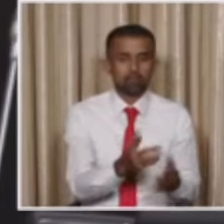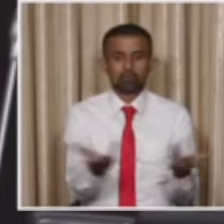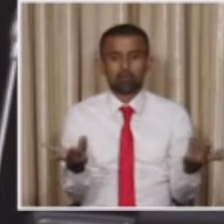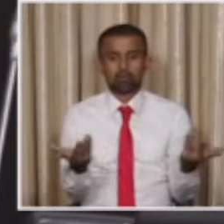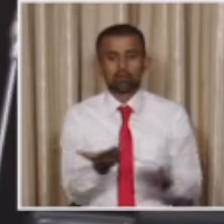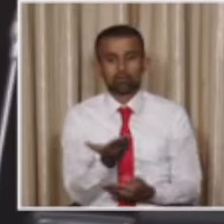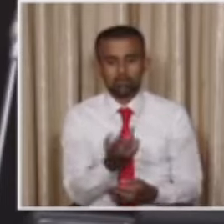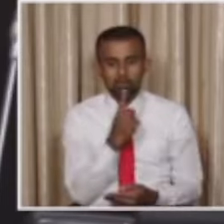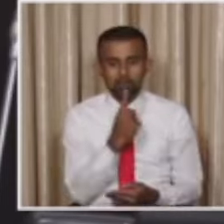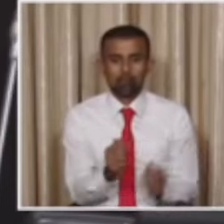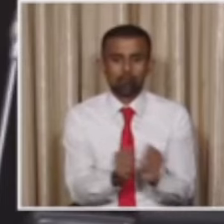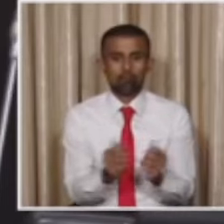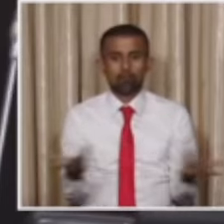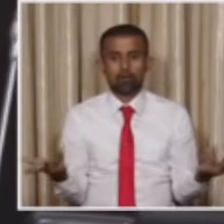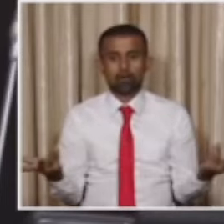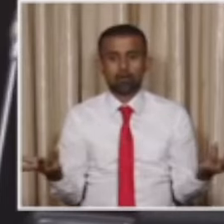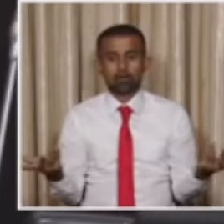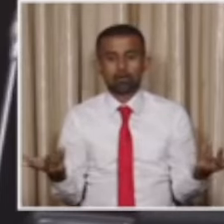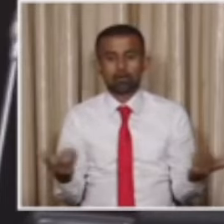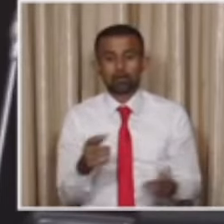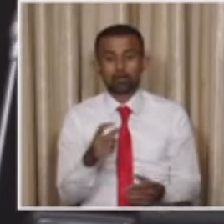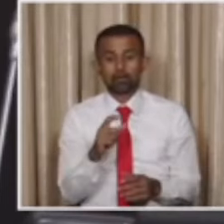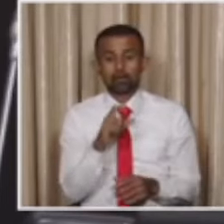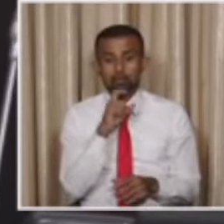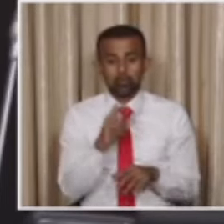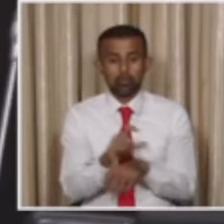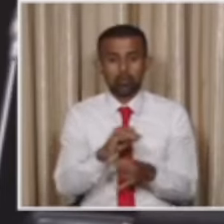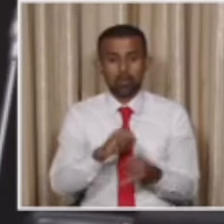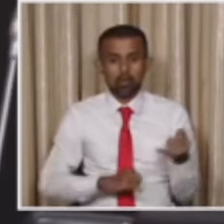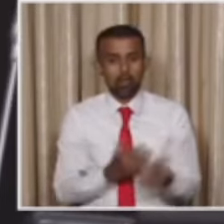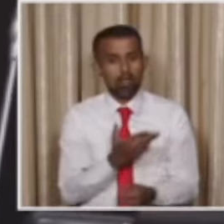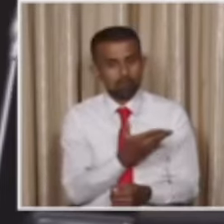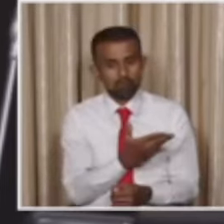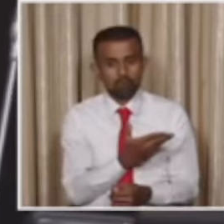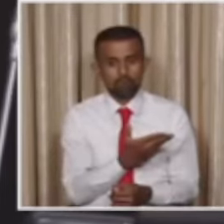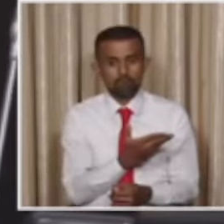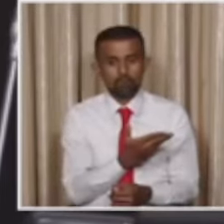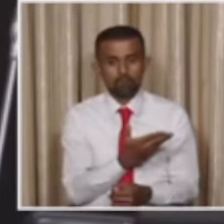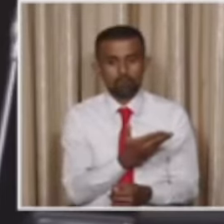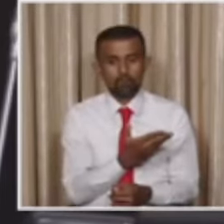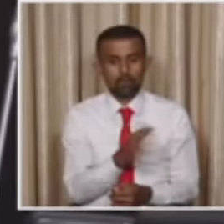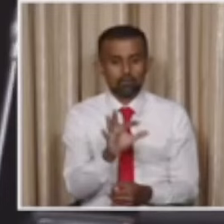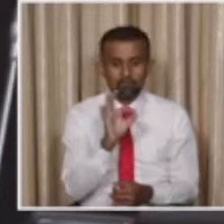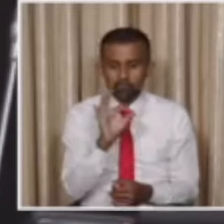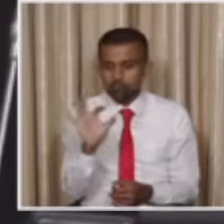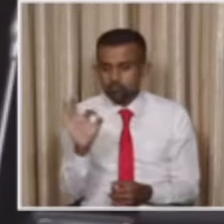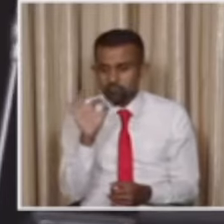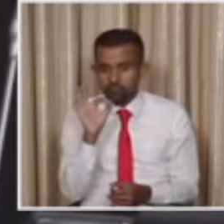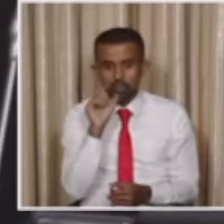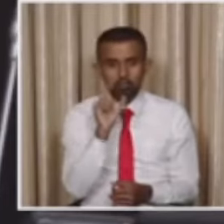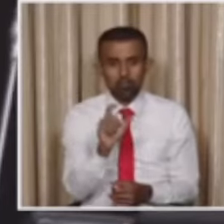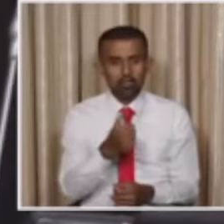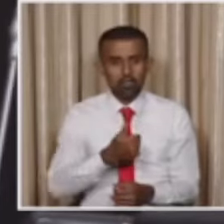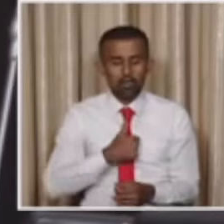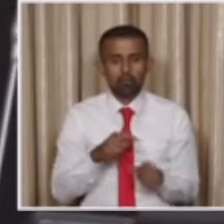ඉල්ලීමක් ඉදිරිපත් කරාට වැඩක් නැහැ. අධිකරණ සේවා කොමිසමේ ලේකම් කෙනෙක් ඉන්නවා. එයාගේ තෝරලා බේරලා එයාට